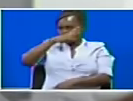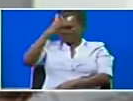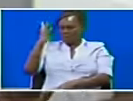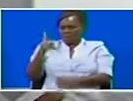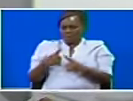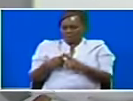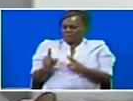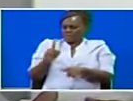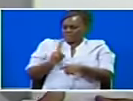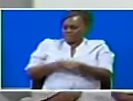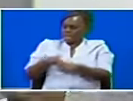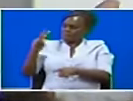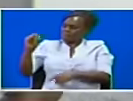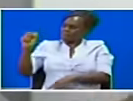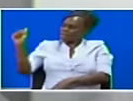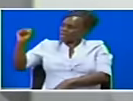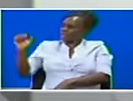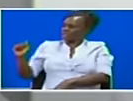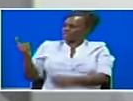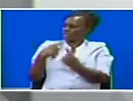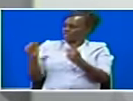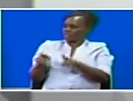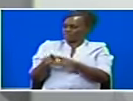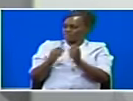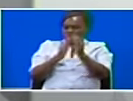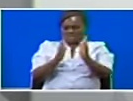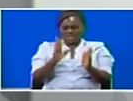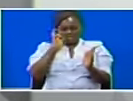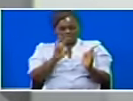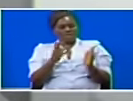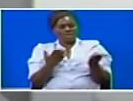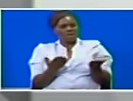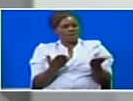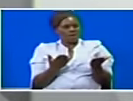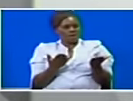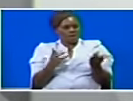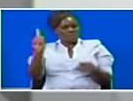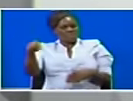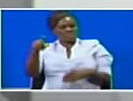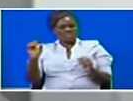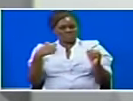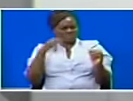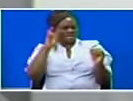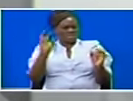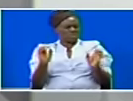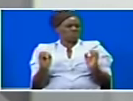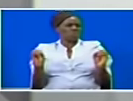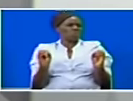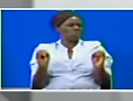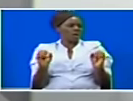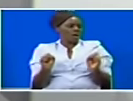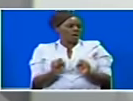Lakini tukifika pale kwa muungano, basi lazima tuongee kama viongozi tuone vipi. Kwa hivyo sijui amna makosa yote amefanyika,